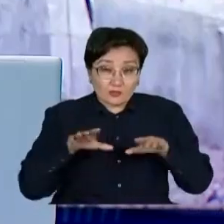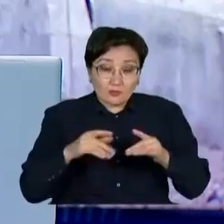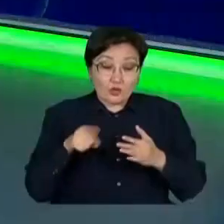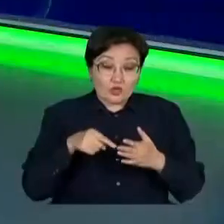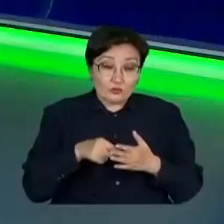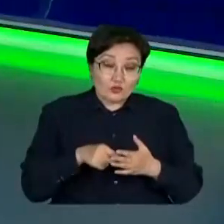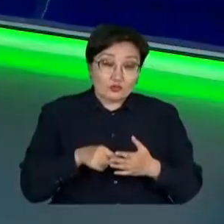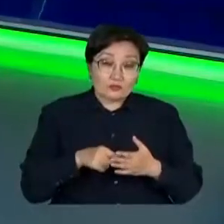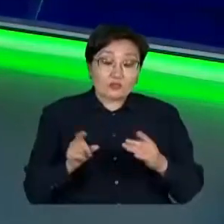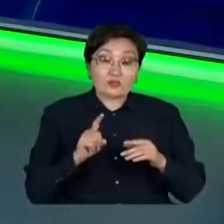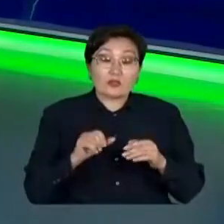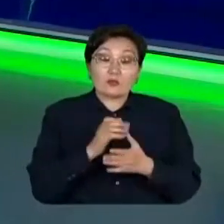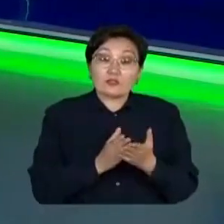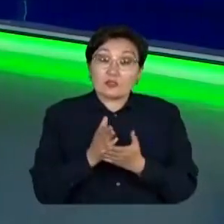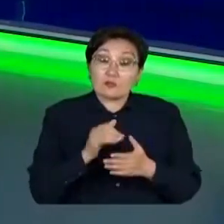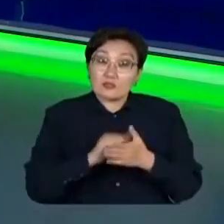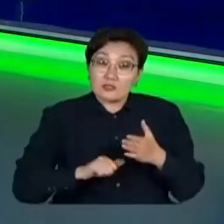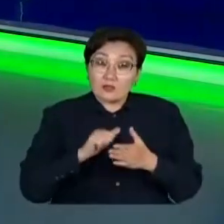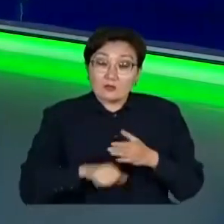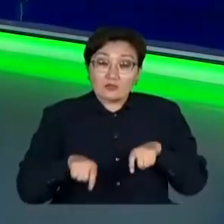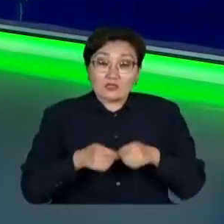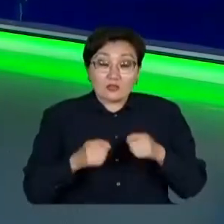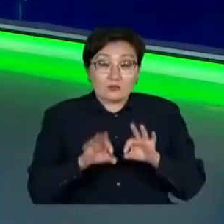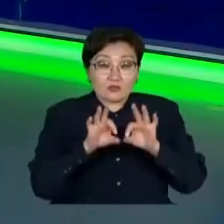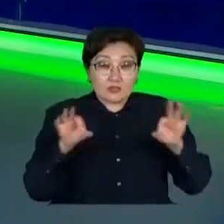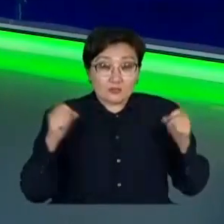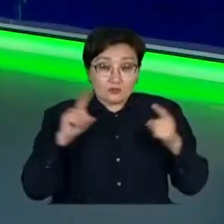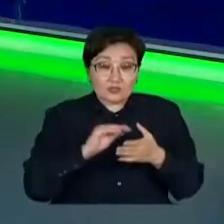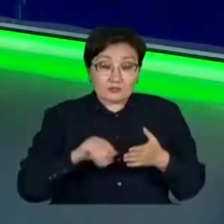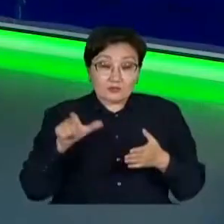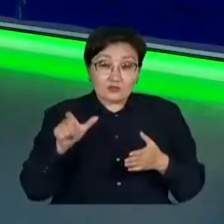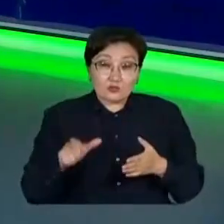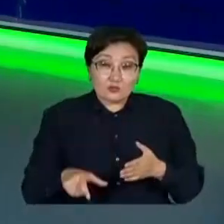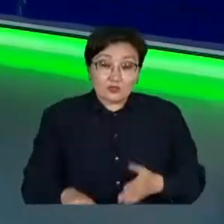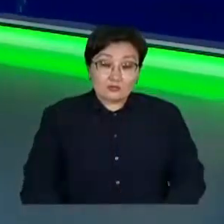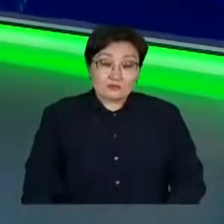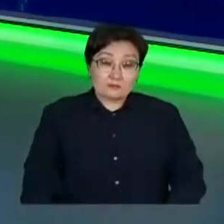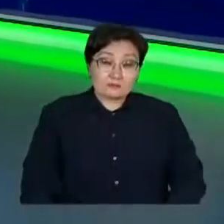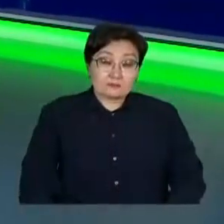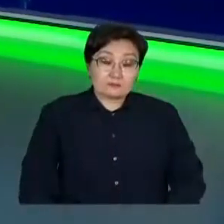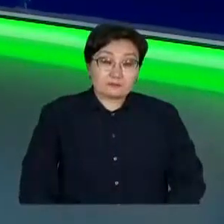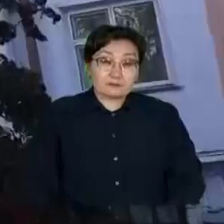городе. Что послужило причиной прорыва коллектора, выясняла наш корреспондент Нургуль Алина.